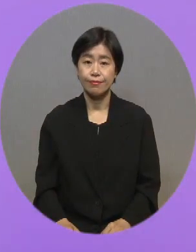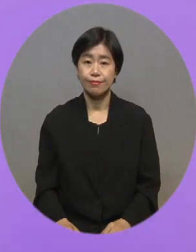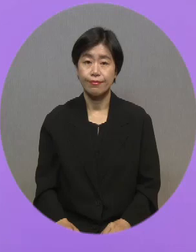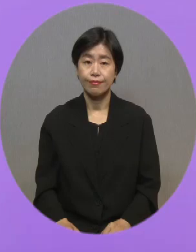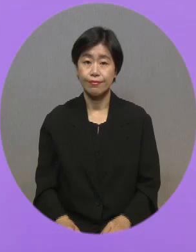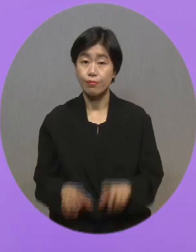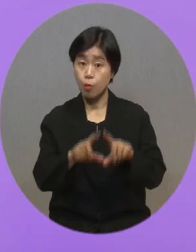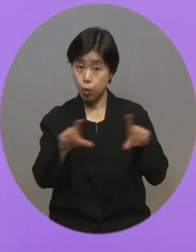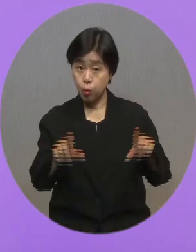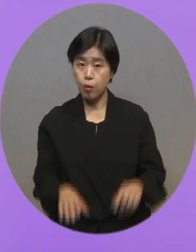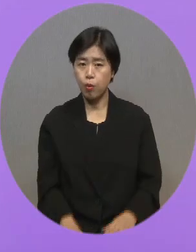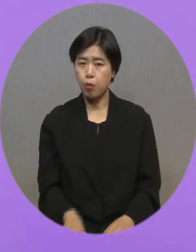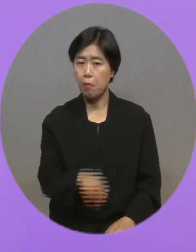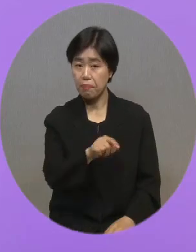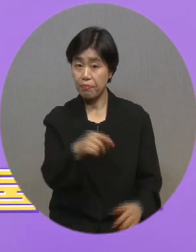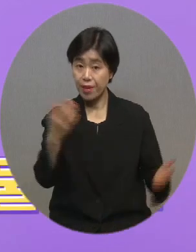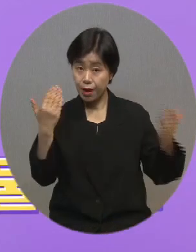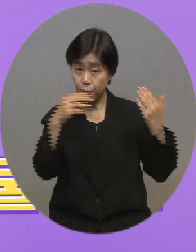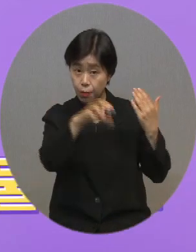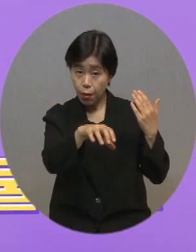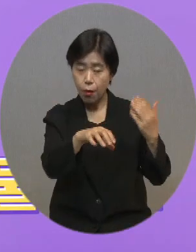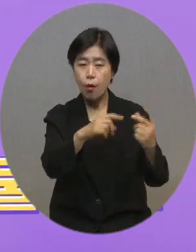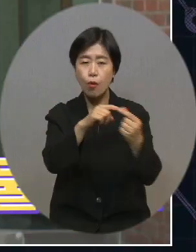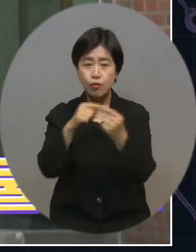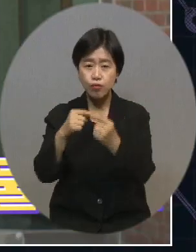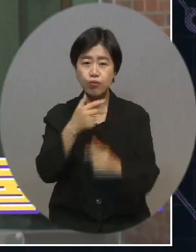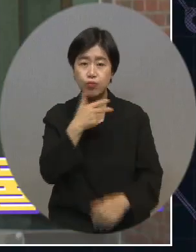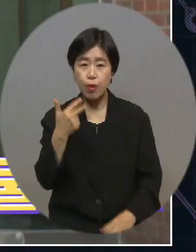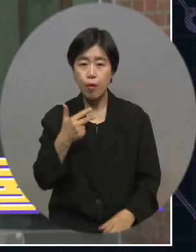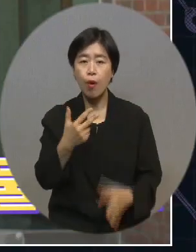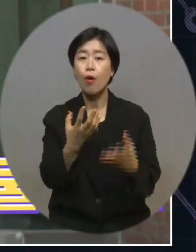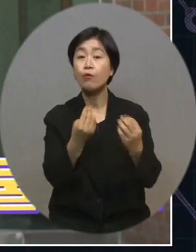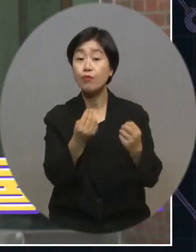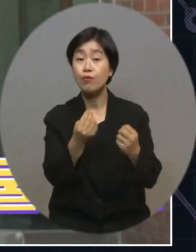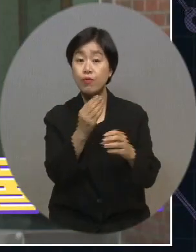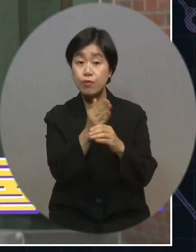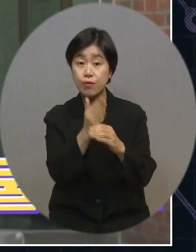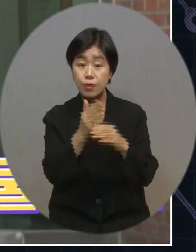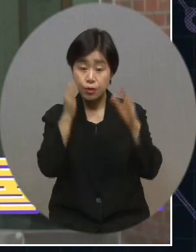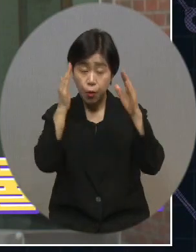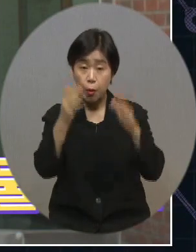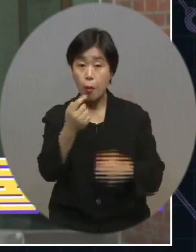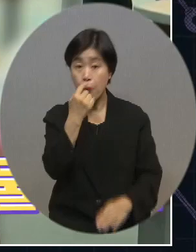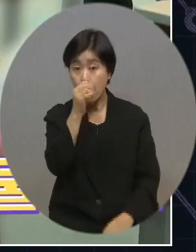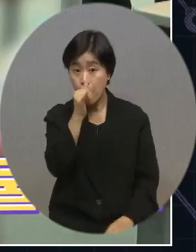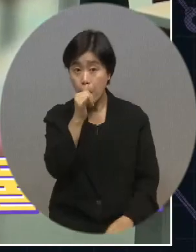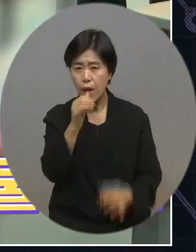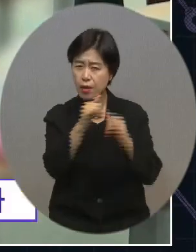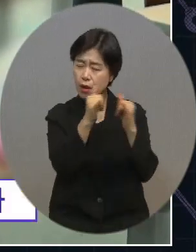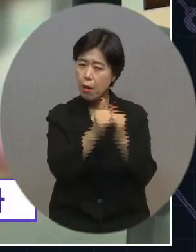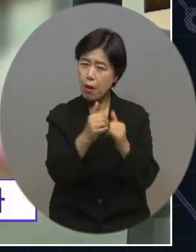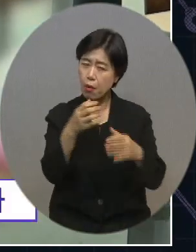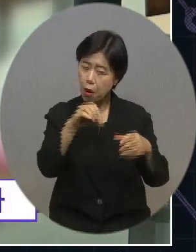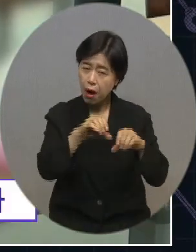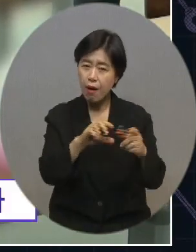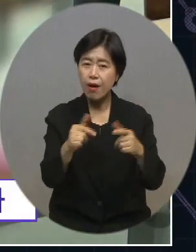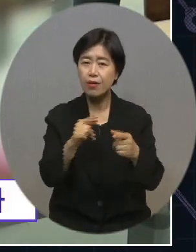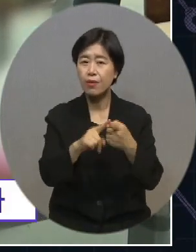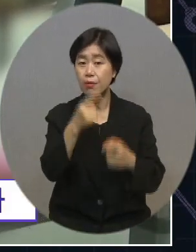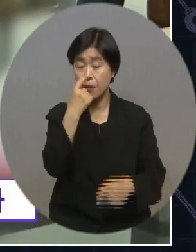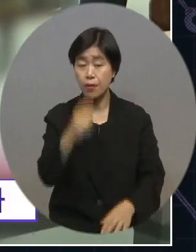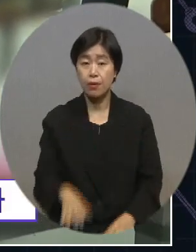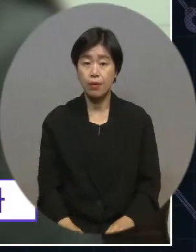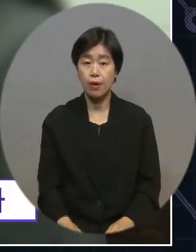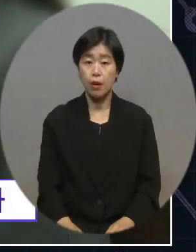주로 이제 하나둘학교에서는 국어, 영어, 수학 그 중심으로 해가지고 뭐 사회과학도 제가 수업을 하긴 하는데요. 국어하고 영어 같은